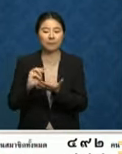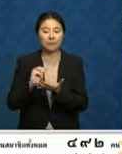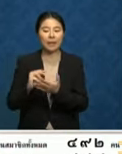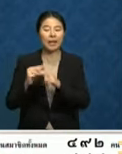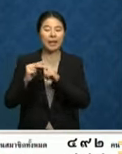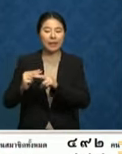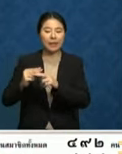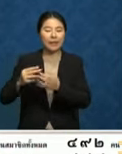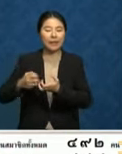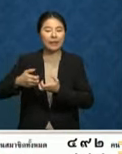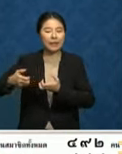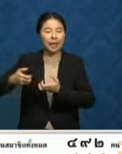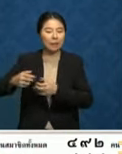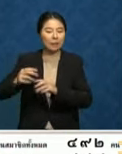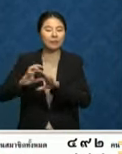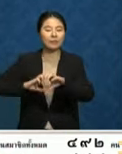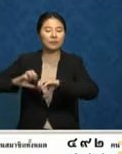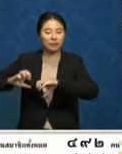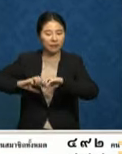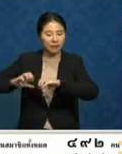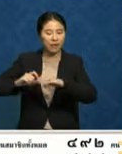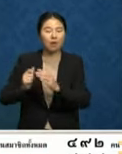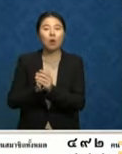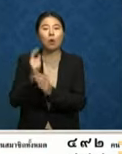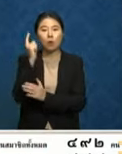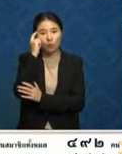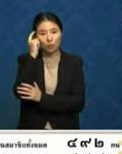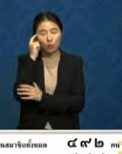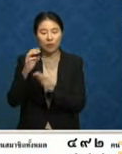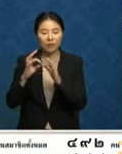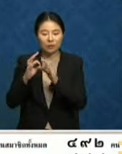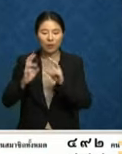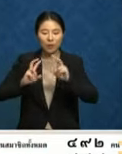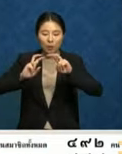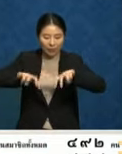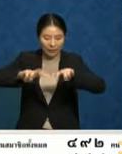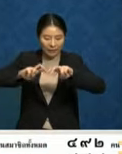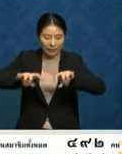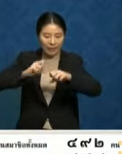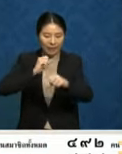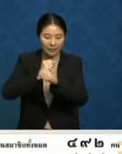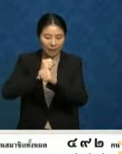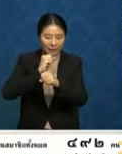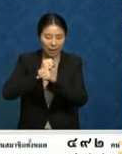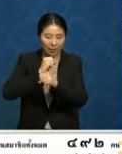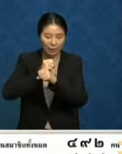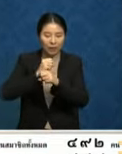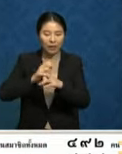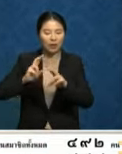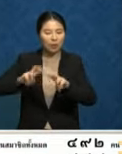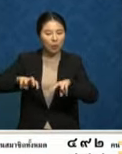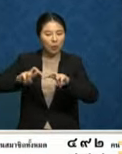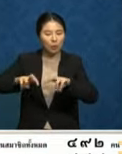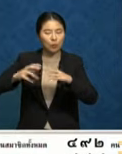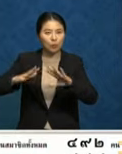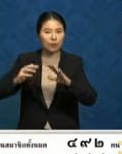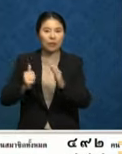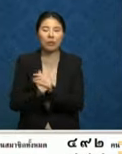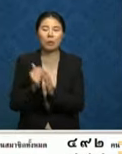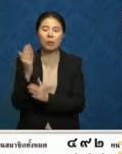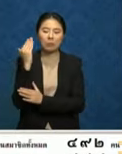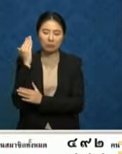ใช้องค์ความรู้ที่มีอยู่เช่นงานวิจัยจากเดิมงานวิจัยที่เราวิจัยเสร็จก็จะขึ้น